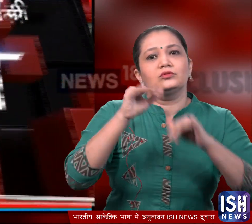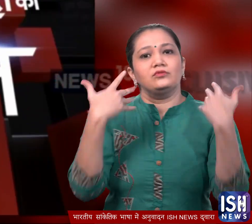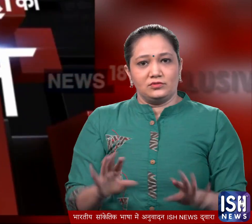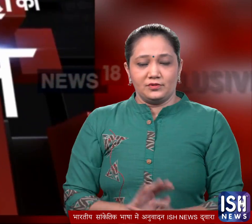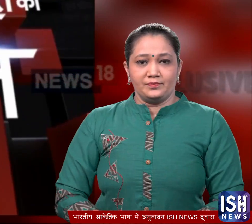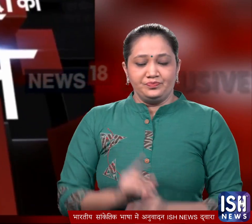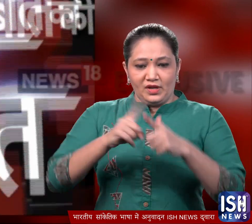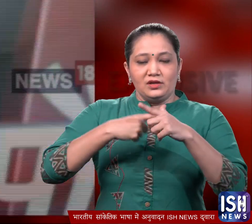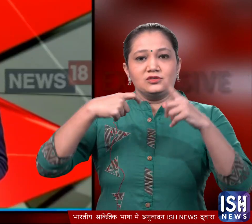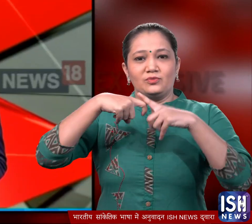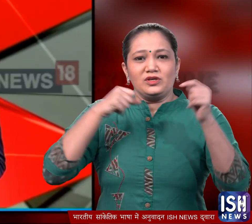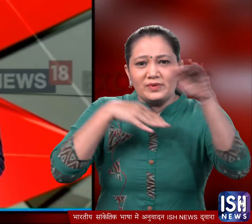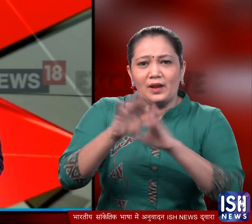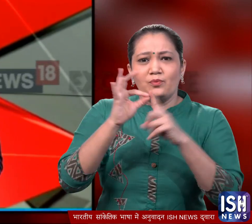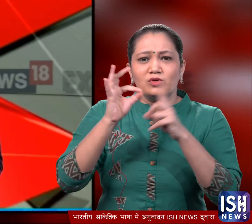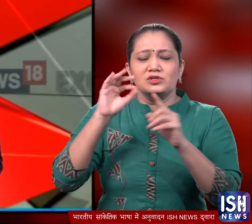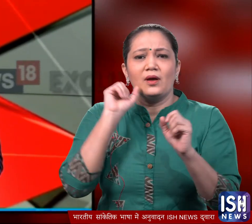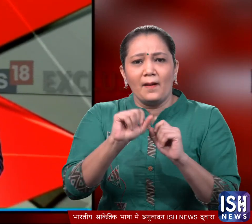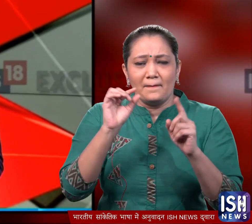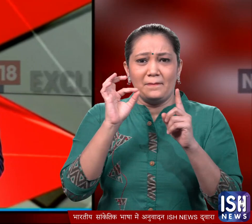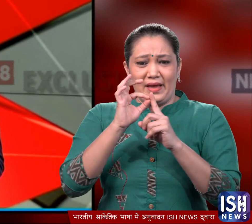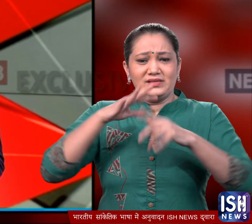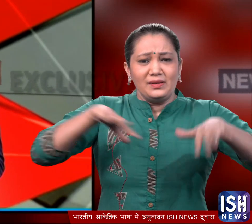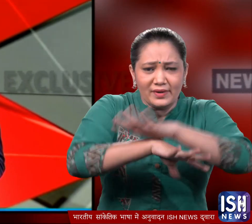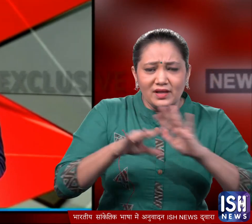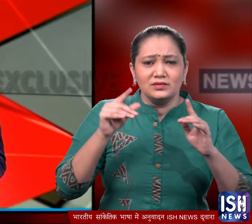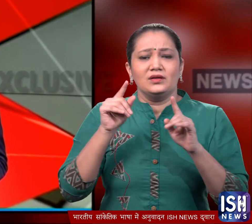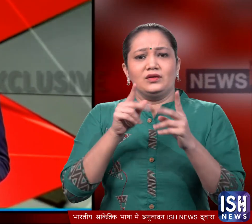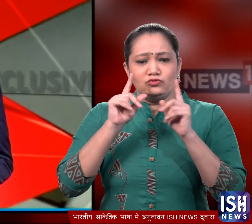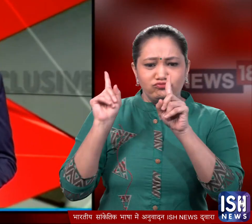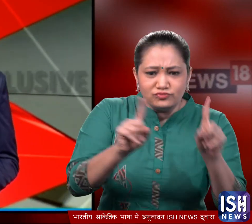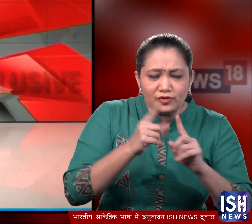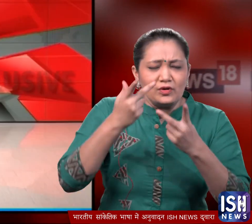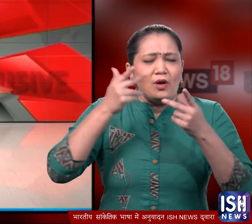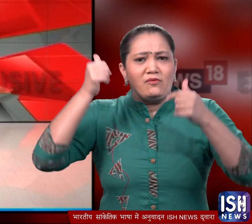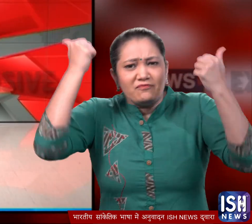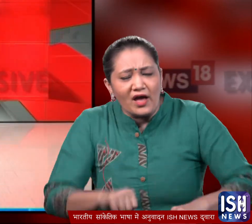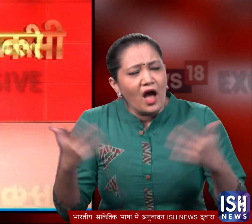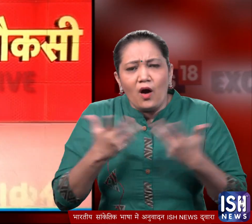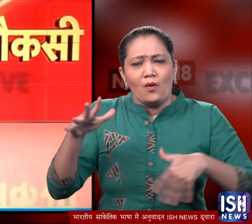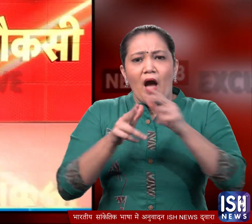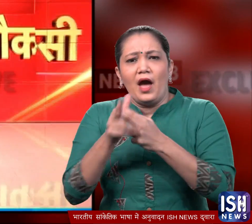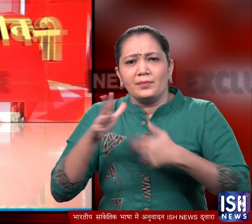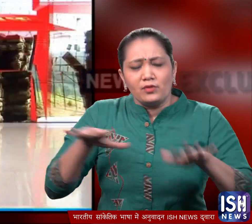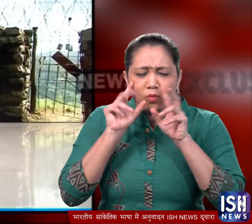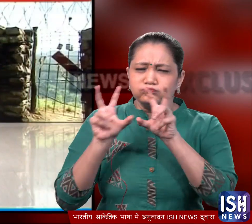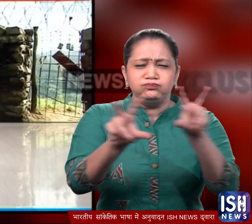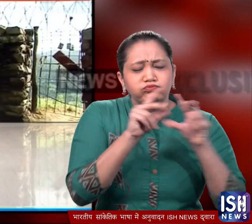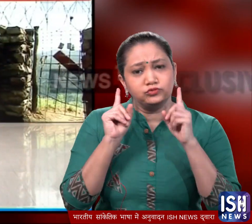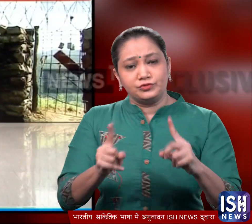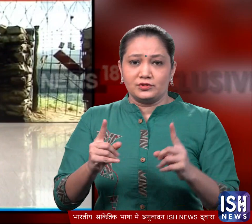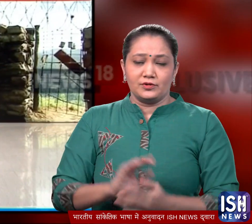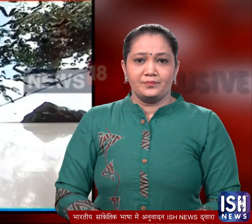आए। जम्मू कश्मीर के पुंछ में पाकिस्तान की ड्रोन साजिश और घुसपैठ की घटनाओं को नाकाम करने के लिए सेना ने चौकसी बढ़ा